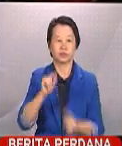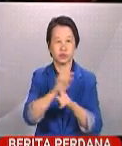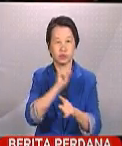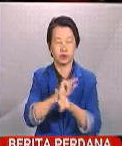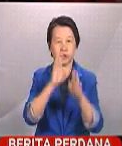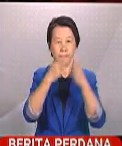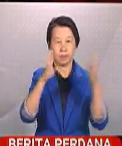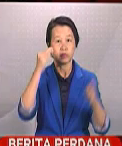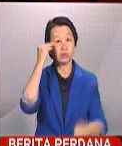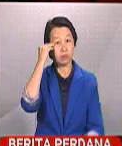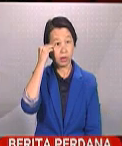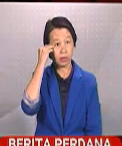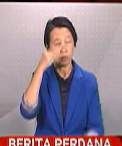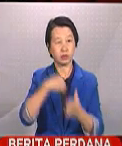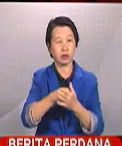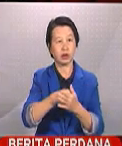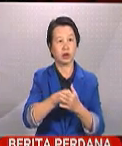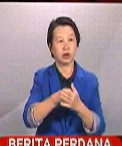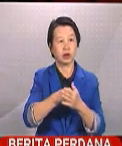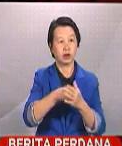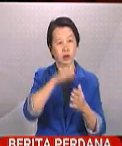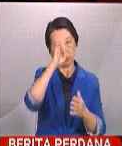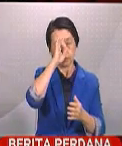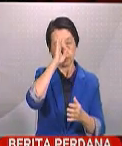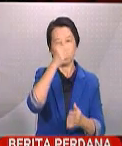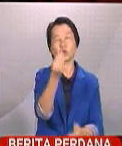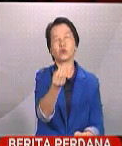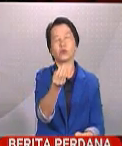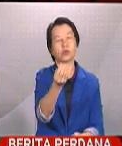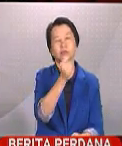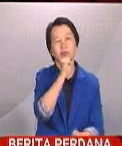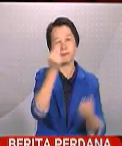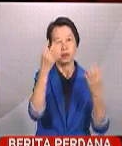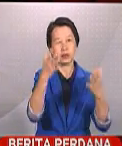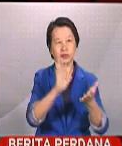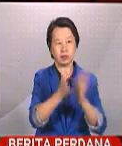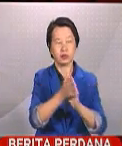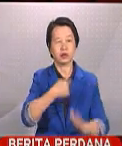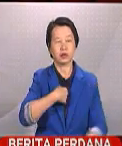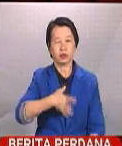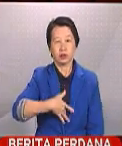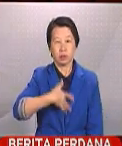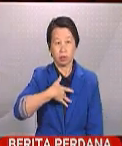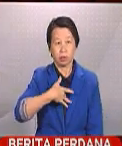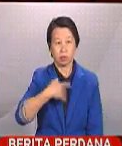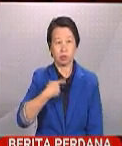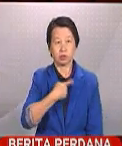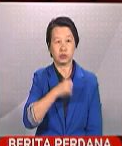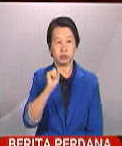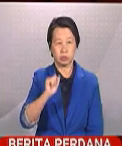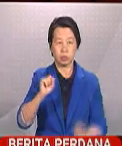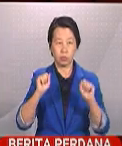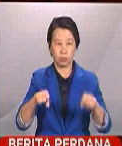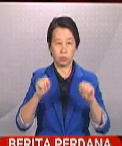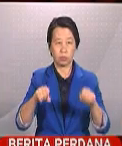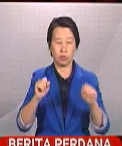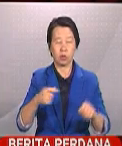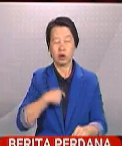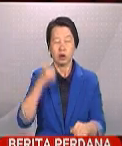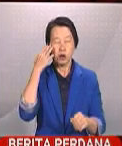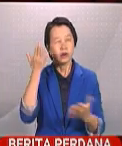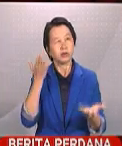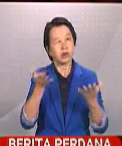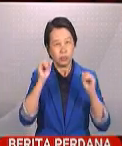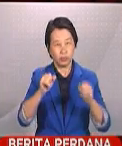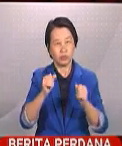penggunaan bahasa Melayu dalam industri Tamil ni kurang. Jadi saya rasa kalau kita boleh lah, I don't know,